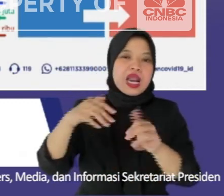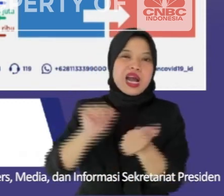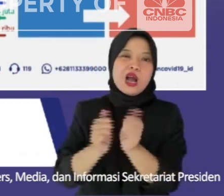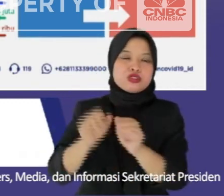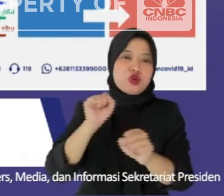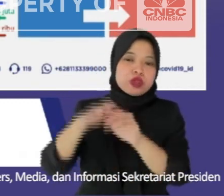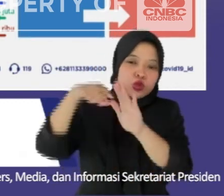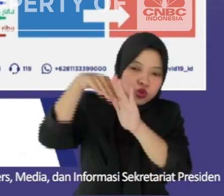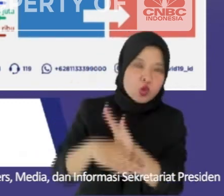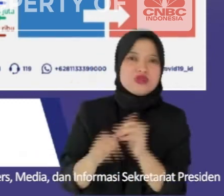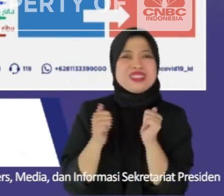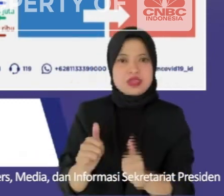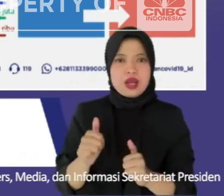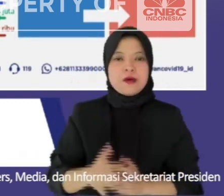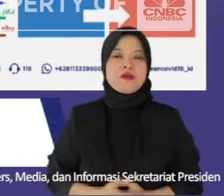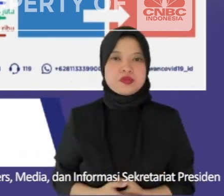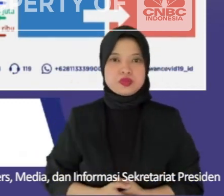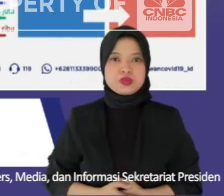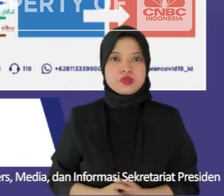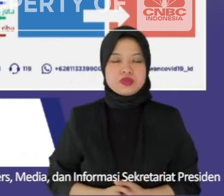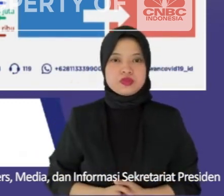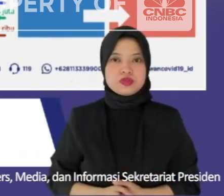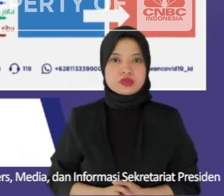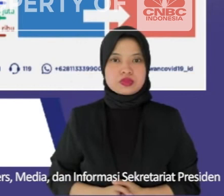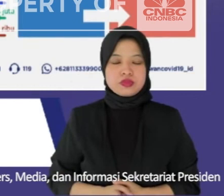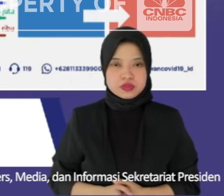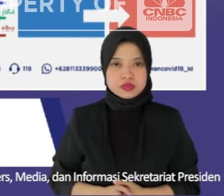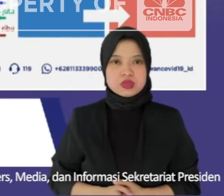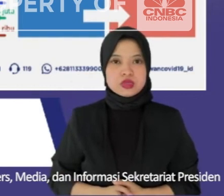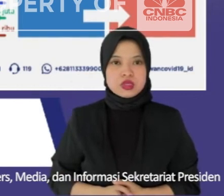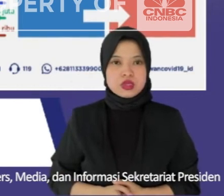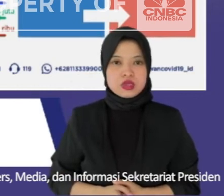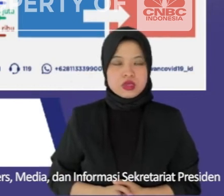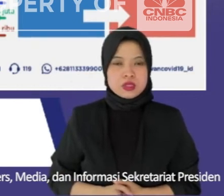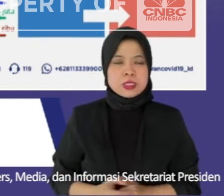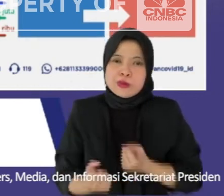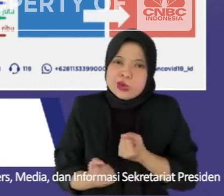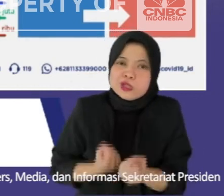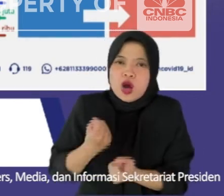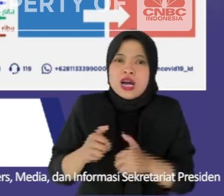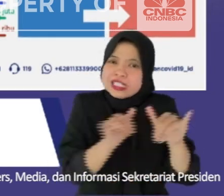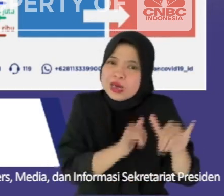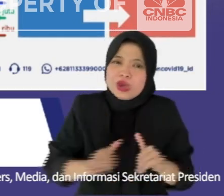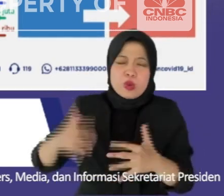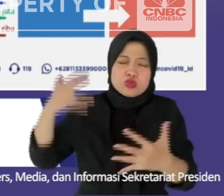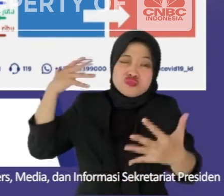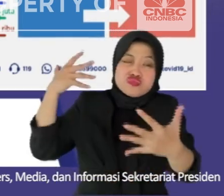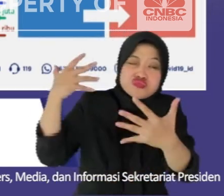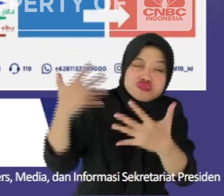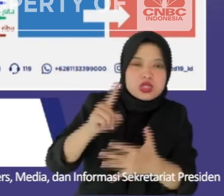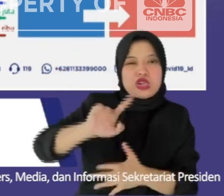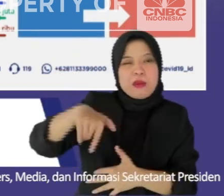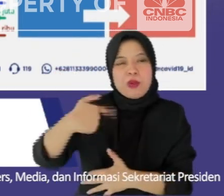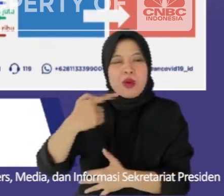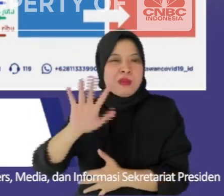menurunkan peningkatan kasus perjuangan bersama melawan covert selama satu setengah tahun terakhir